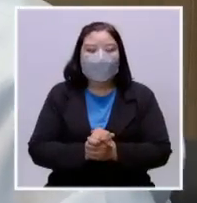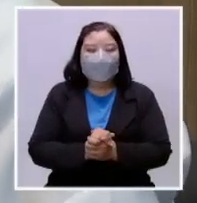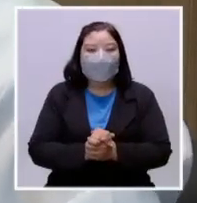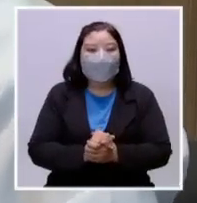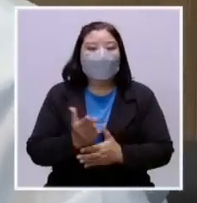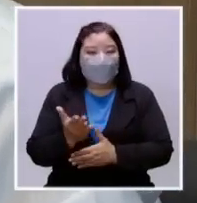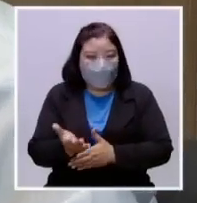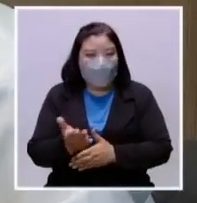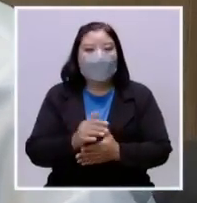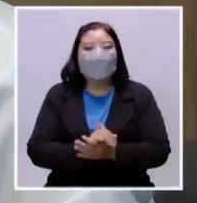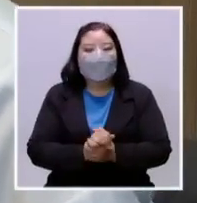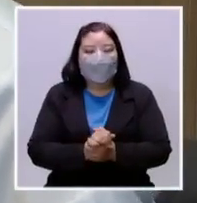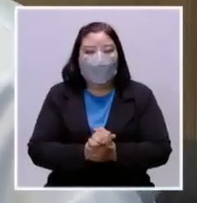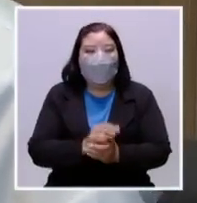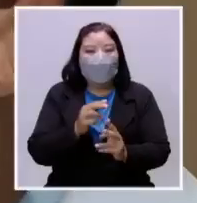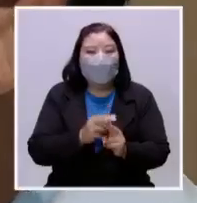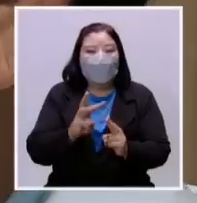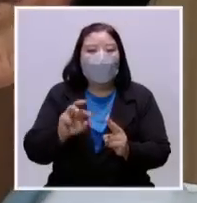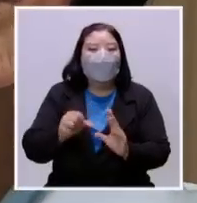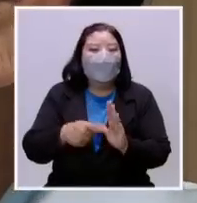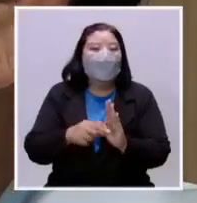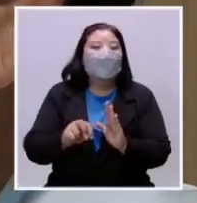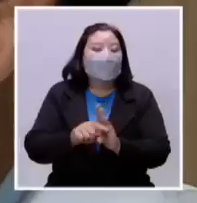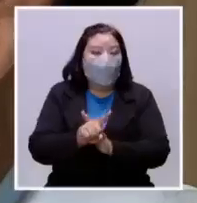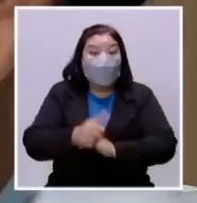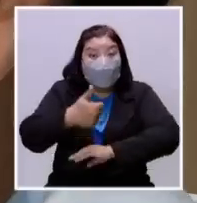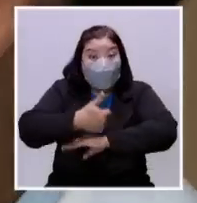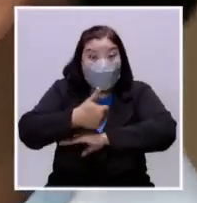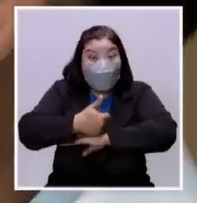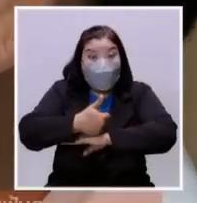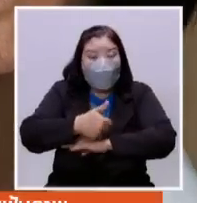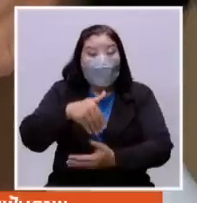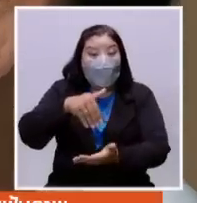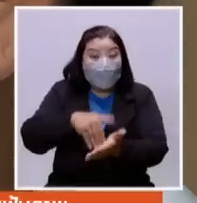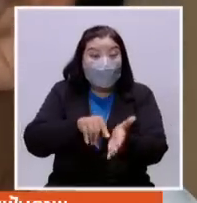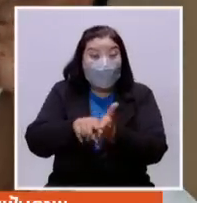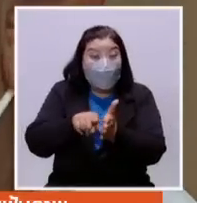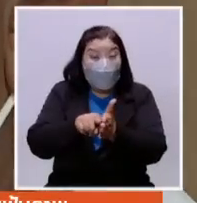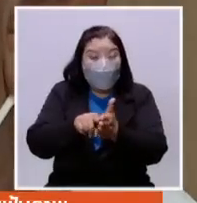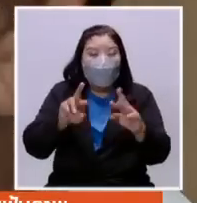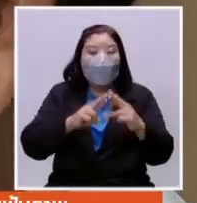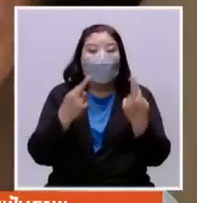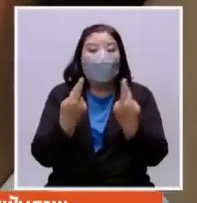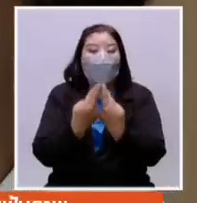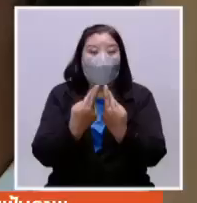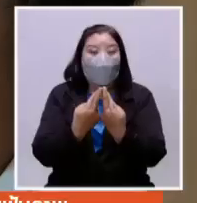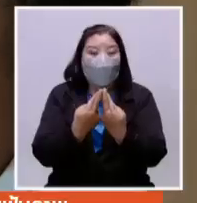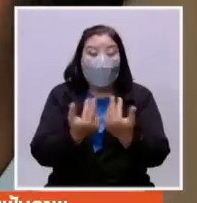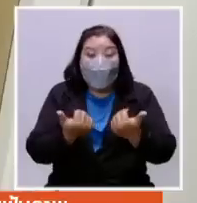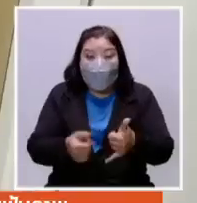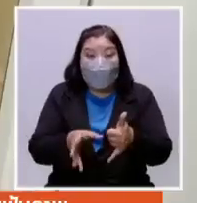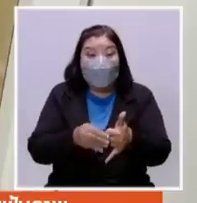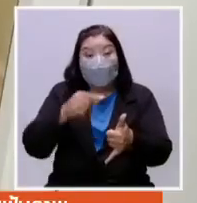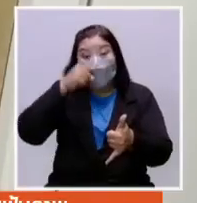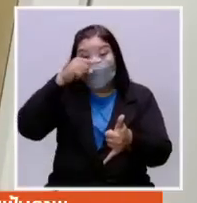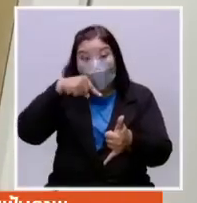ศาสตราจารย์เกียรติคุณวสันต์จันทราทิตย์หัวหน้าศูนย์จีโนมทางการแพทย์คณะแพทยศาสตร์โรงพยาบาลรามาธิบดีได้เปิดเผยว่าตัวเลขผู้ติดเชื้อ